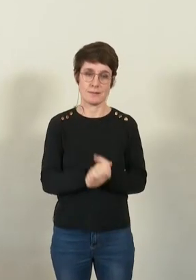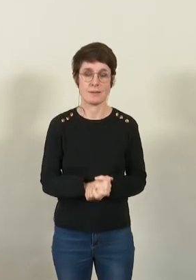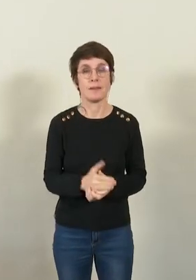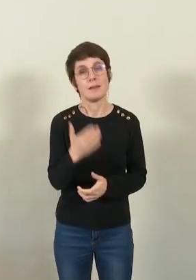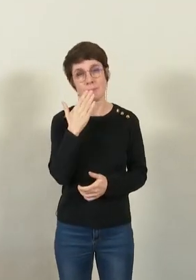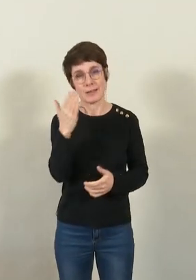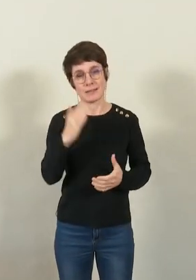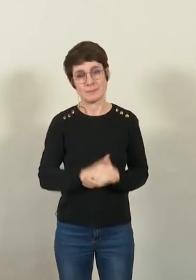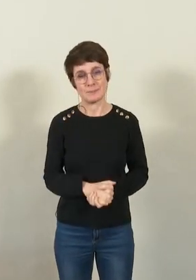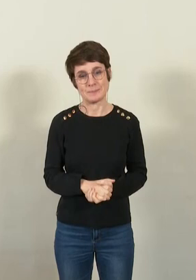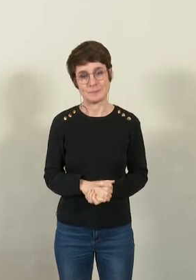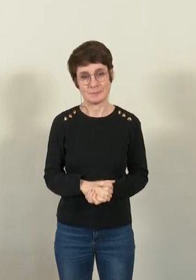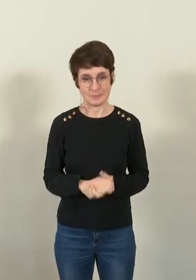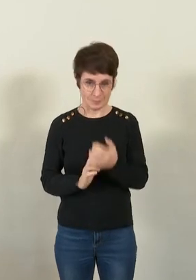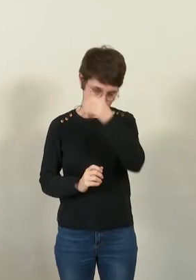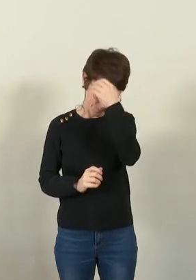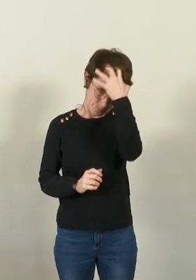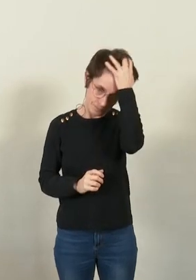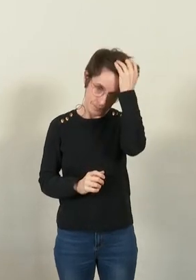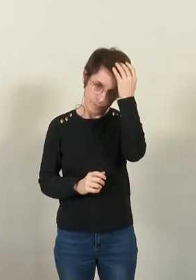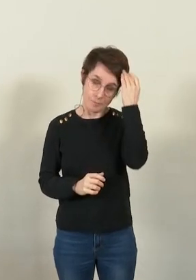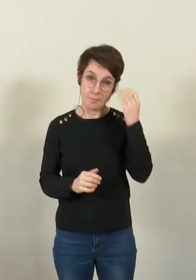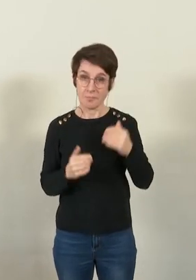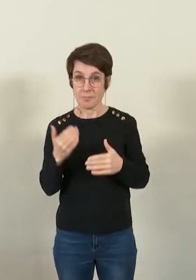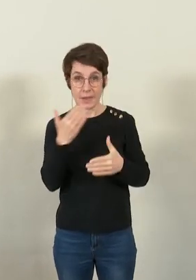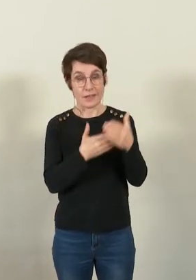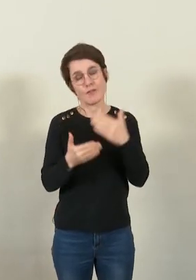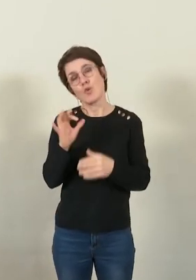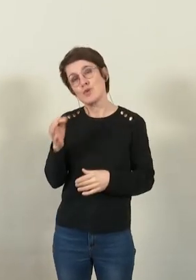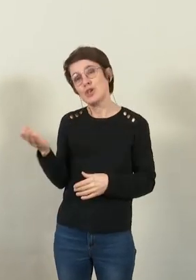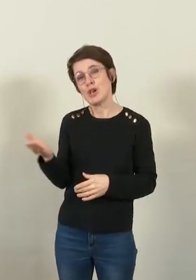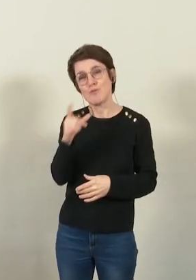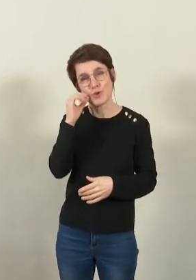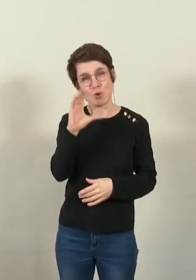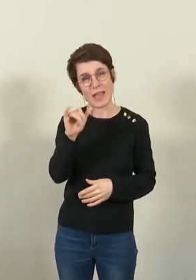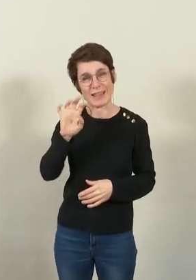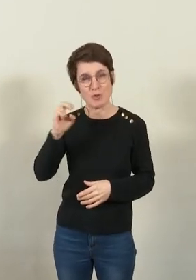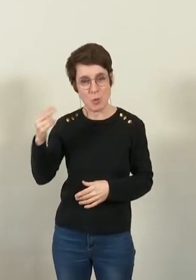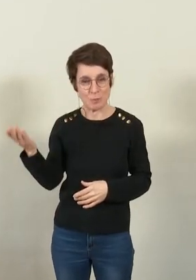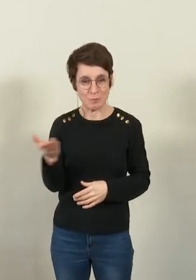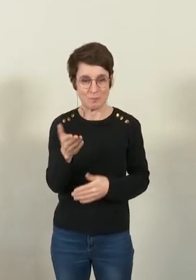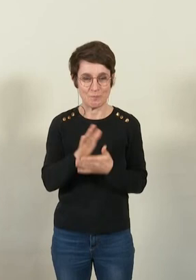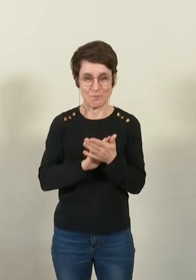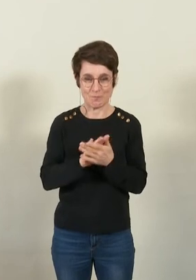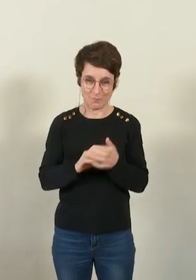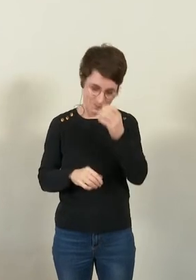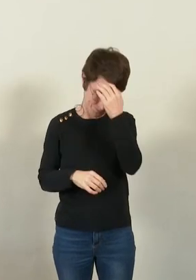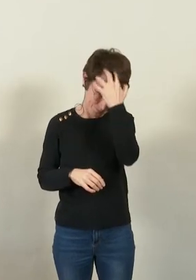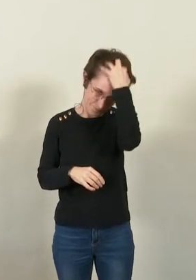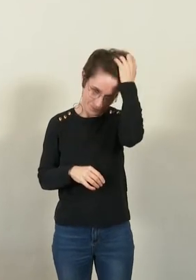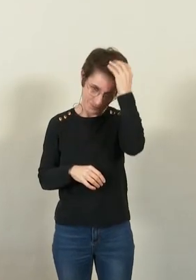merci merci est-ce qu'il y a d'autres pris de parole oui monsieur Carignon pardon j'aié